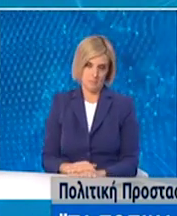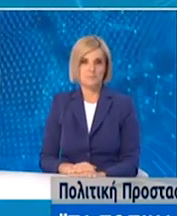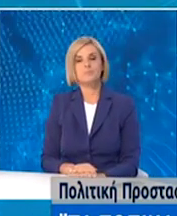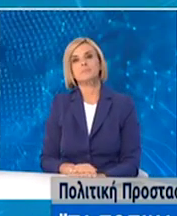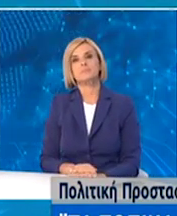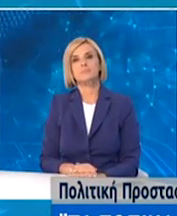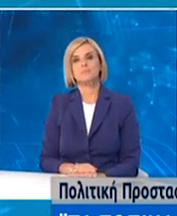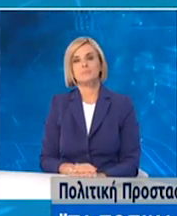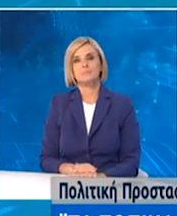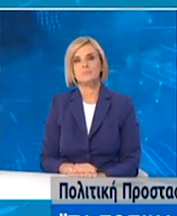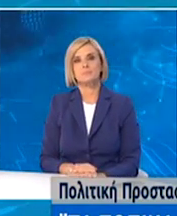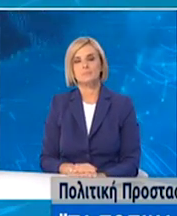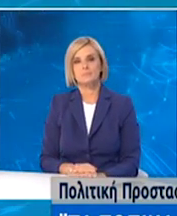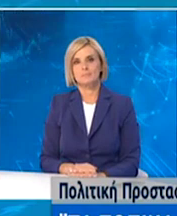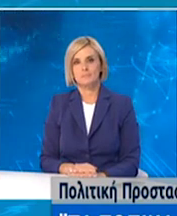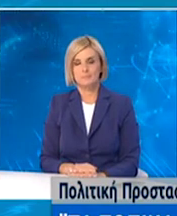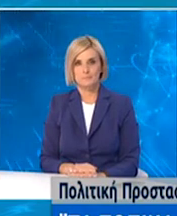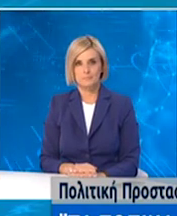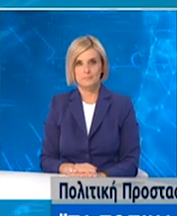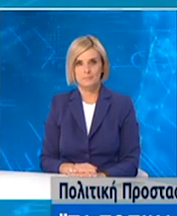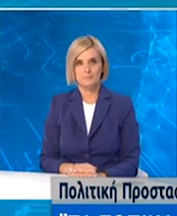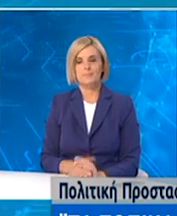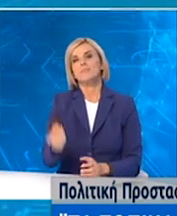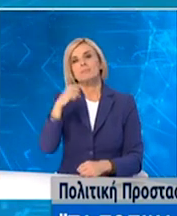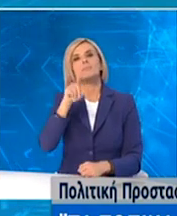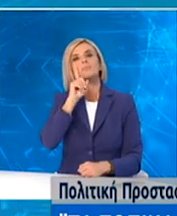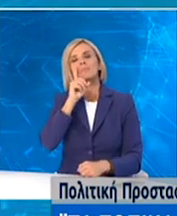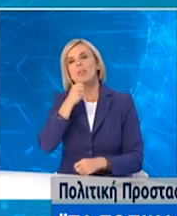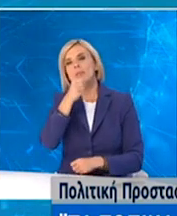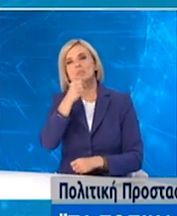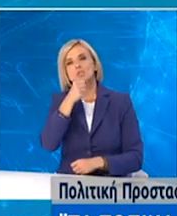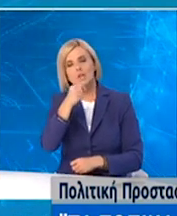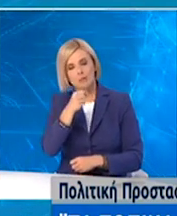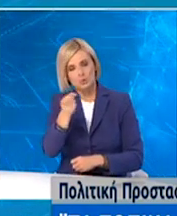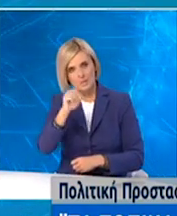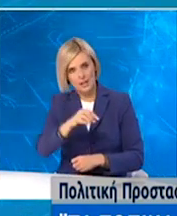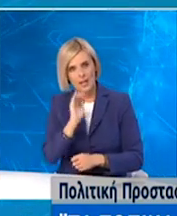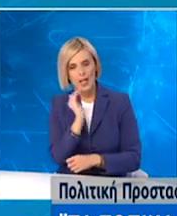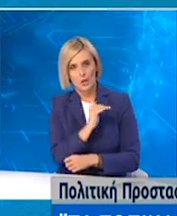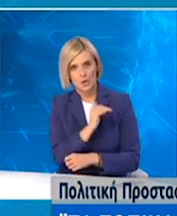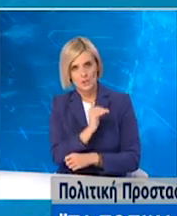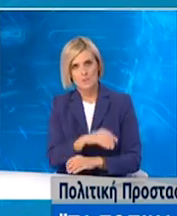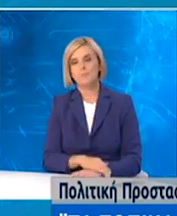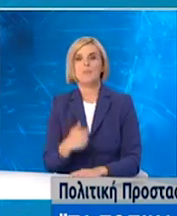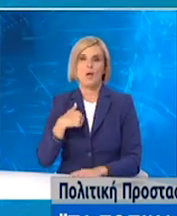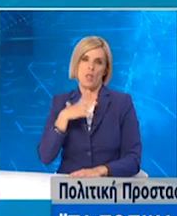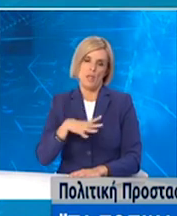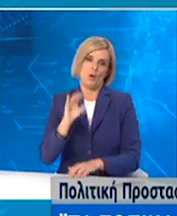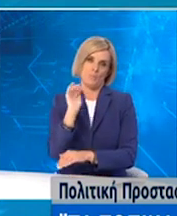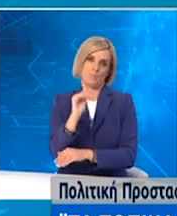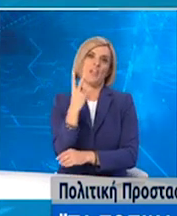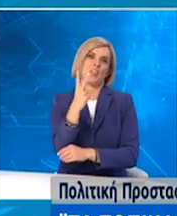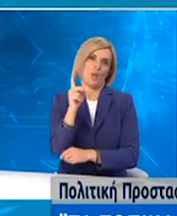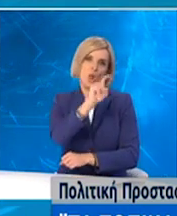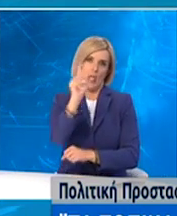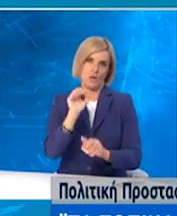Η κυρία Πρωτονοταρίου από το Mono News GR. Γεια σας. Εγώ δύο ερωτήσεις έχω να κάνω. Η μία είναι